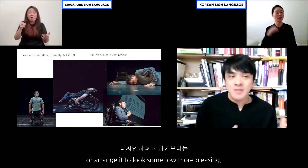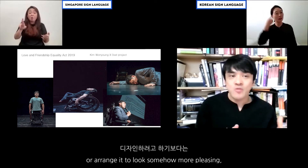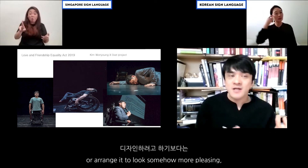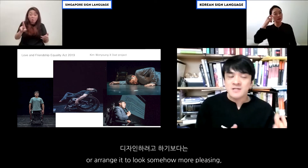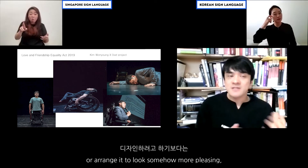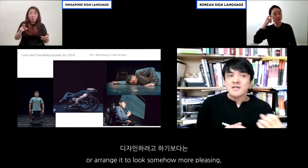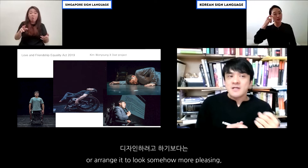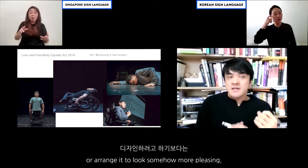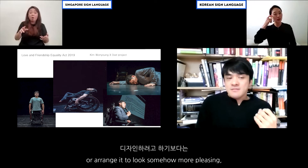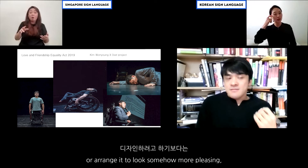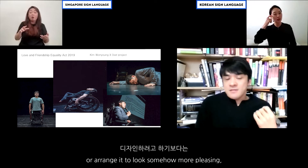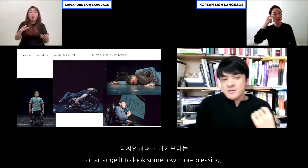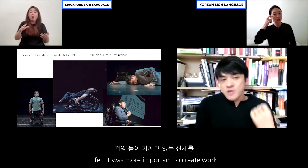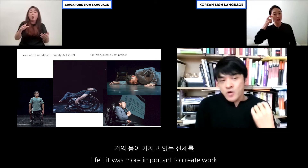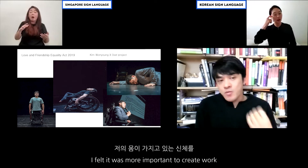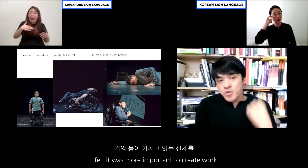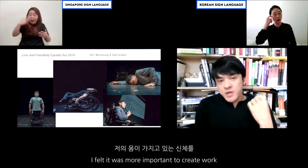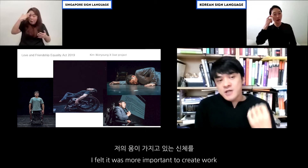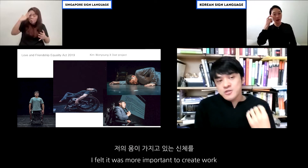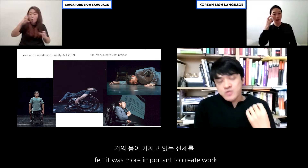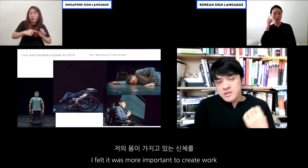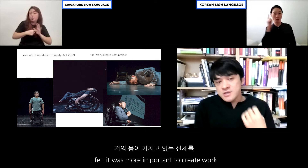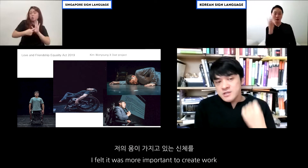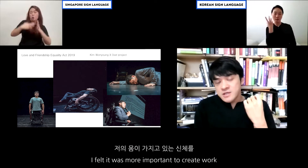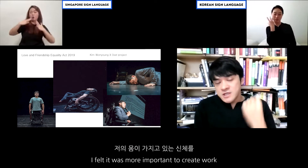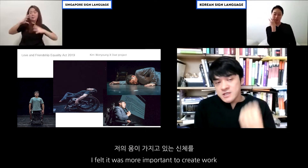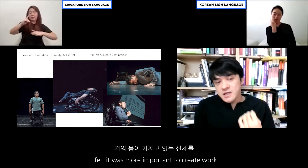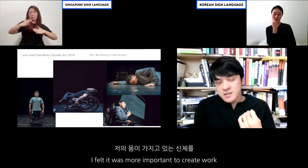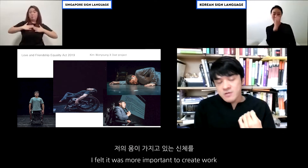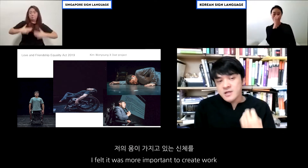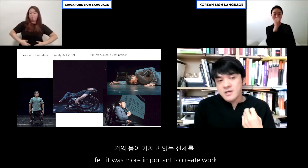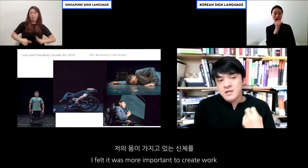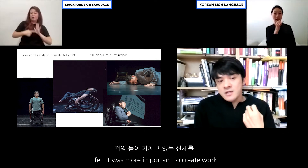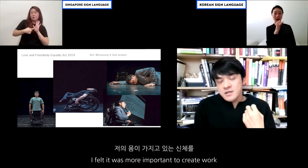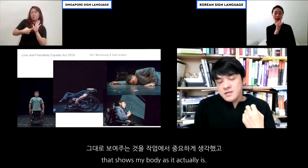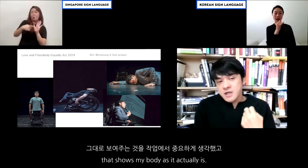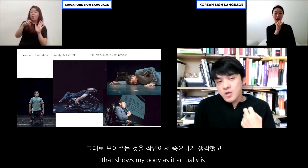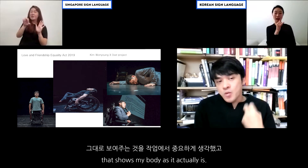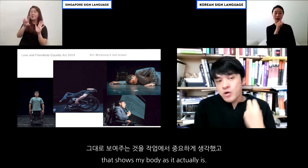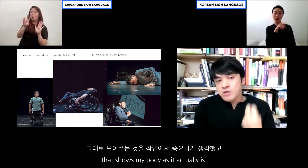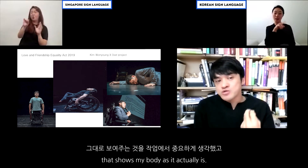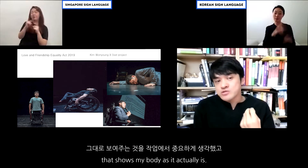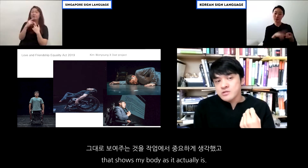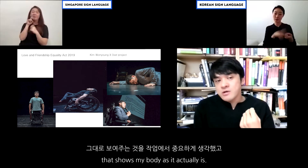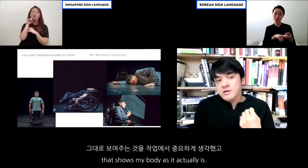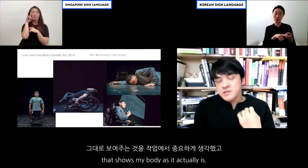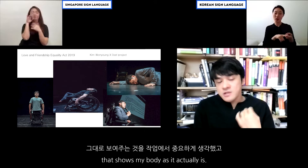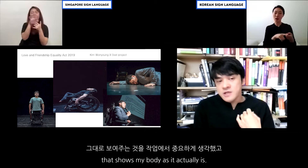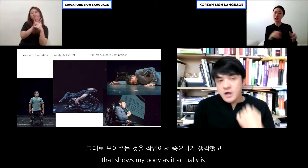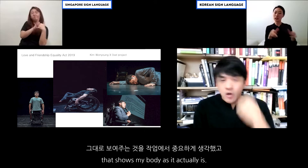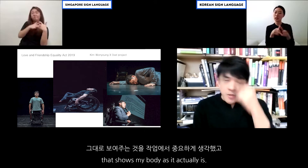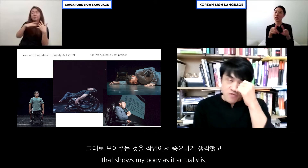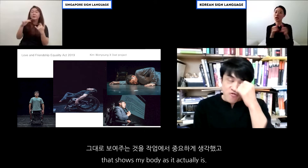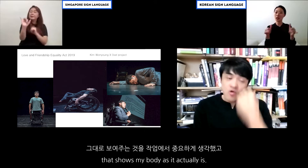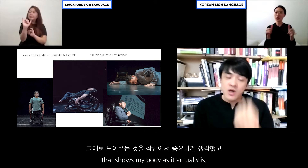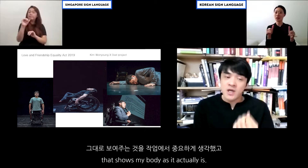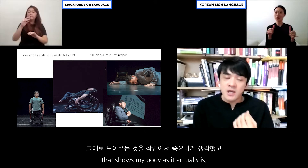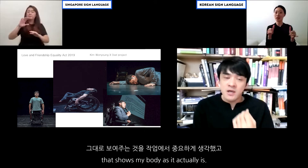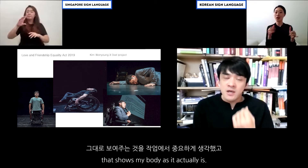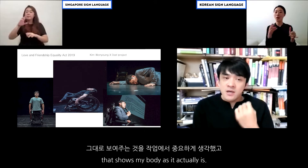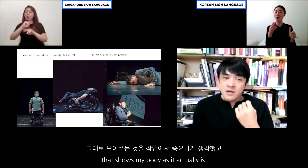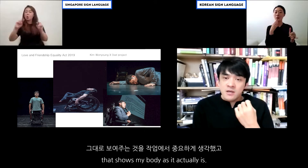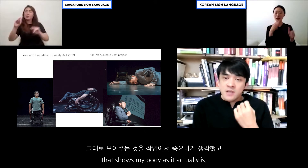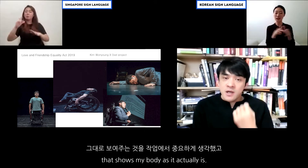디자인하려고 하기보다는 저의 몸이 가지고 있는 그 신체성을 그대로 보여주는 것을 작업에서